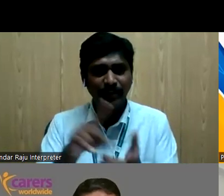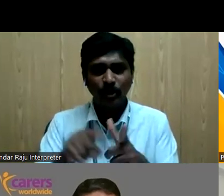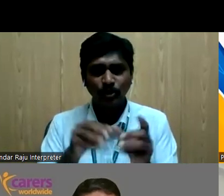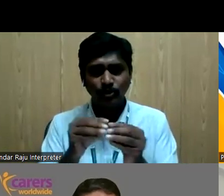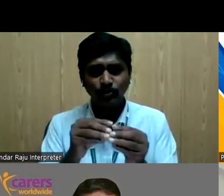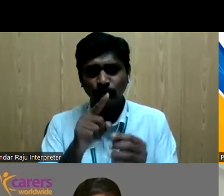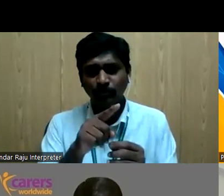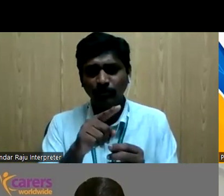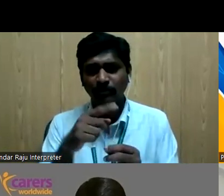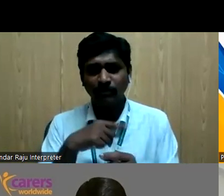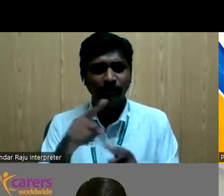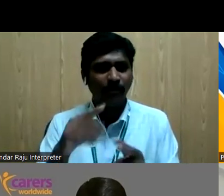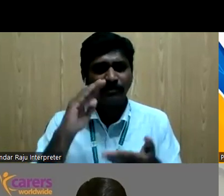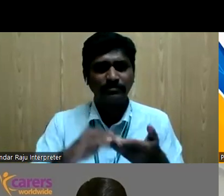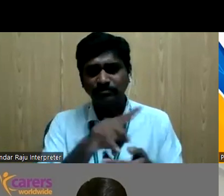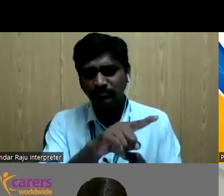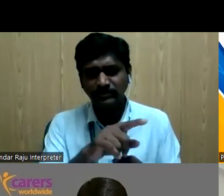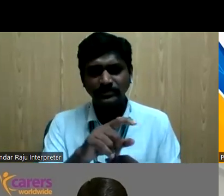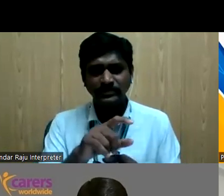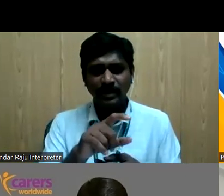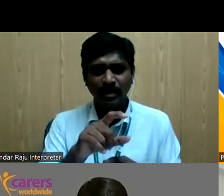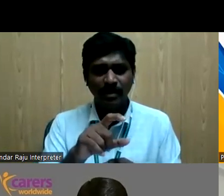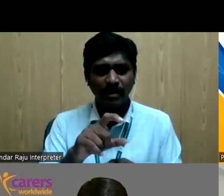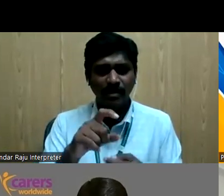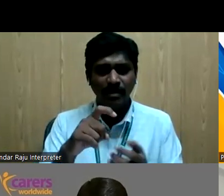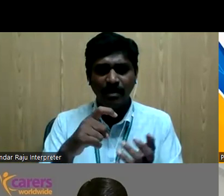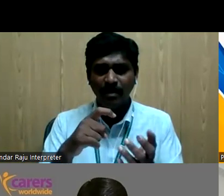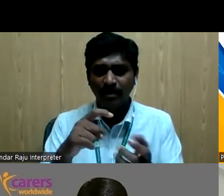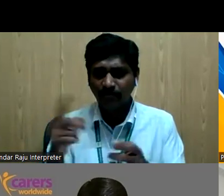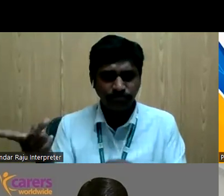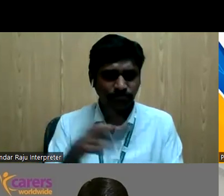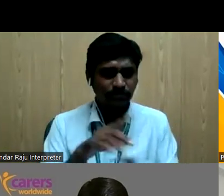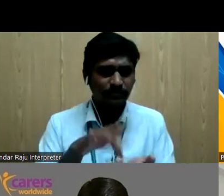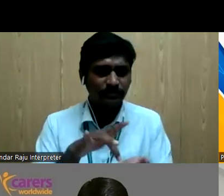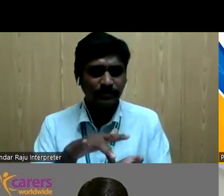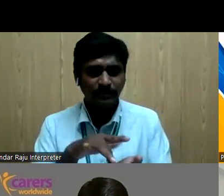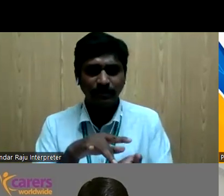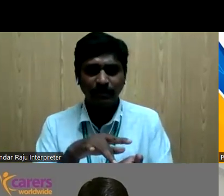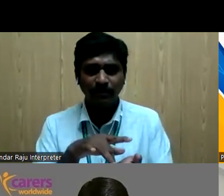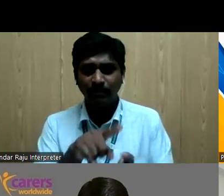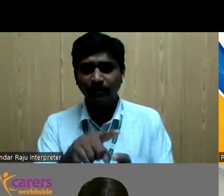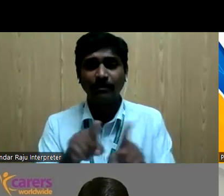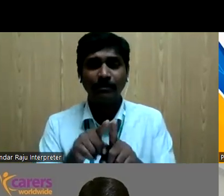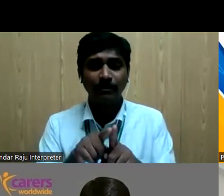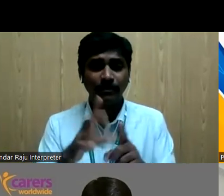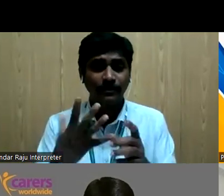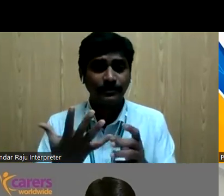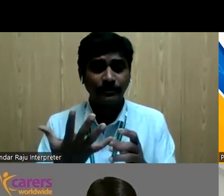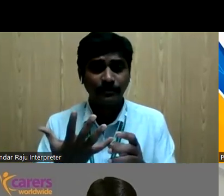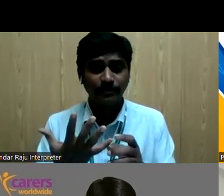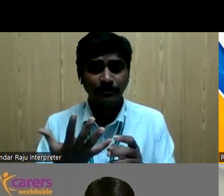रहते थे. और फिर रायपुर में आकर मैंने थेरेपी सेंटर ढूंढे, फिर मैंने उसकी स्पीच मतलब